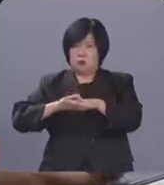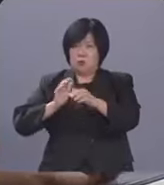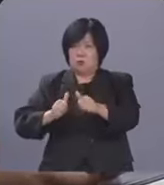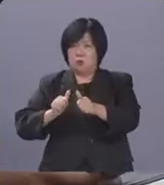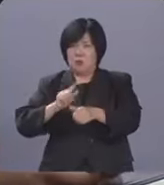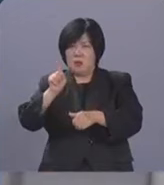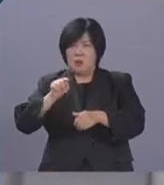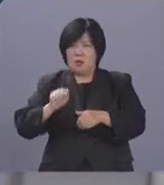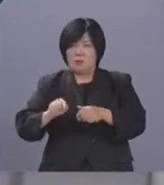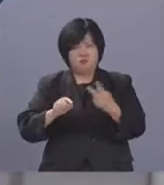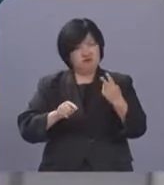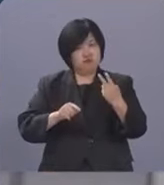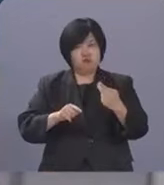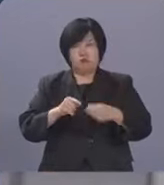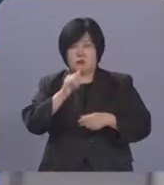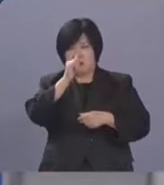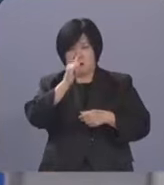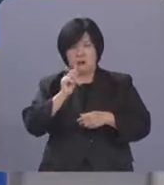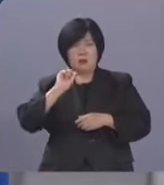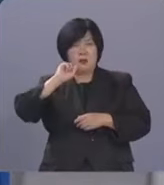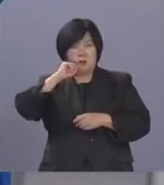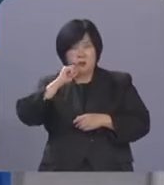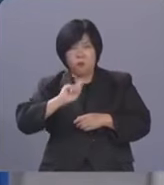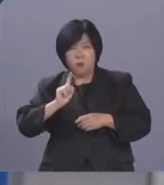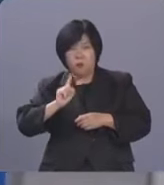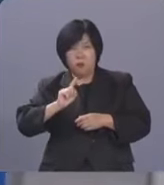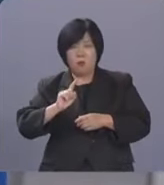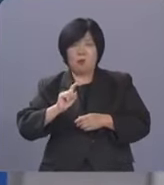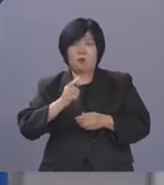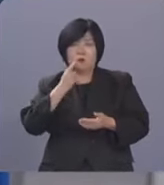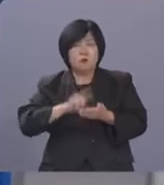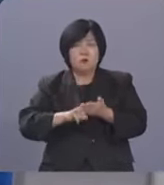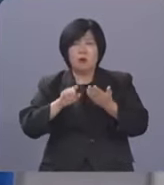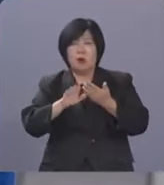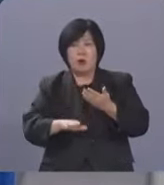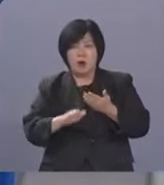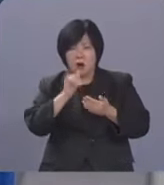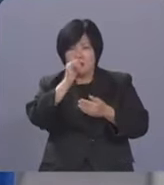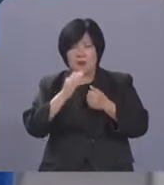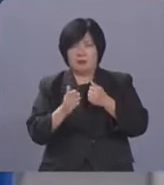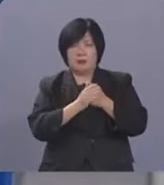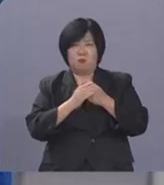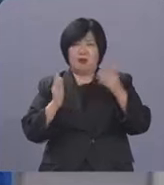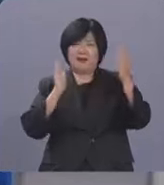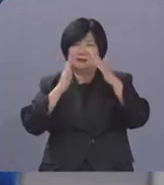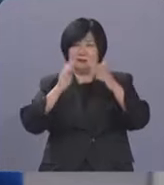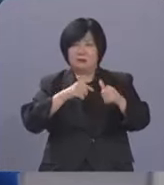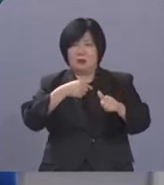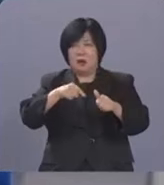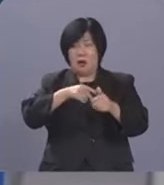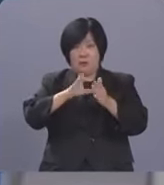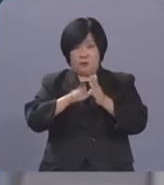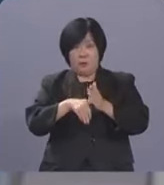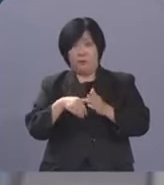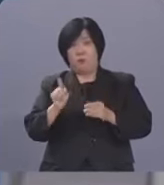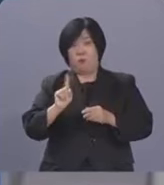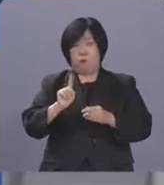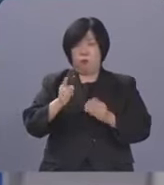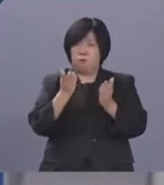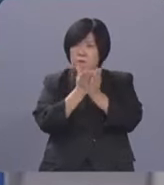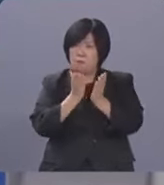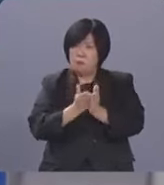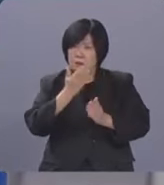분주합니다. 체감 난이도가 생각보다 낮게 나와서 학생들을 지도할 때 이렇게 좀 맞출 수